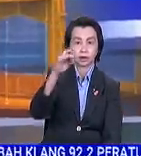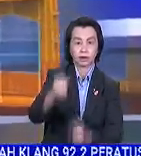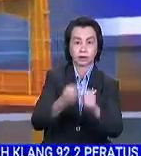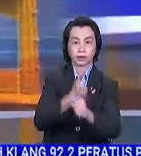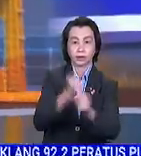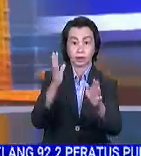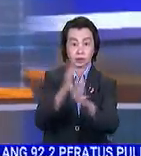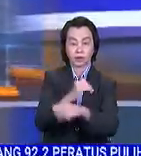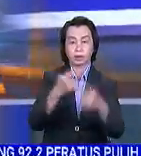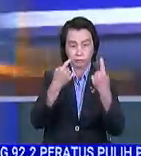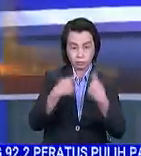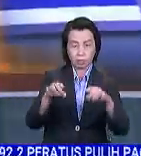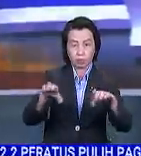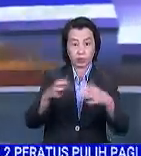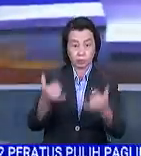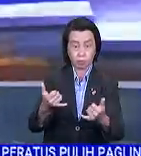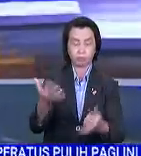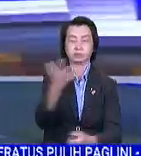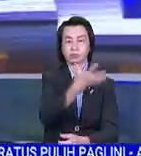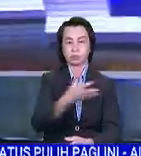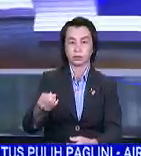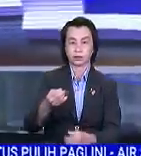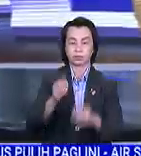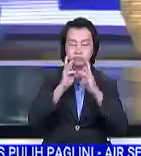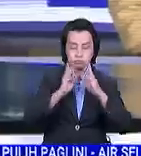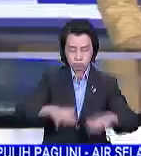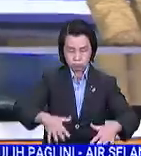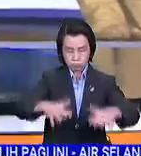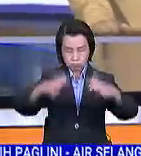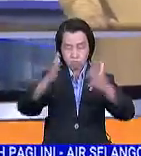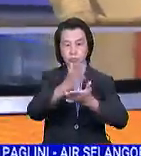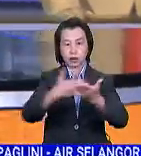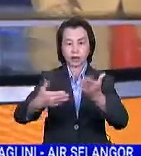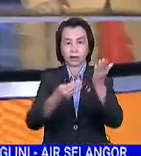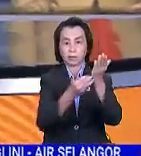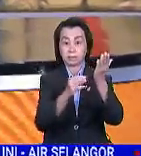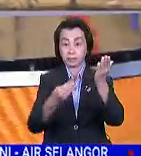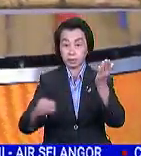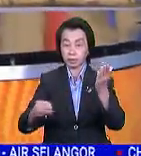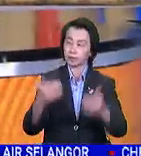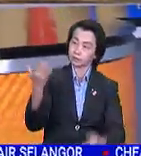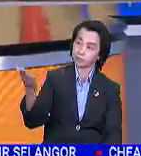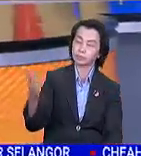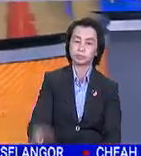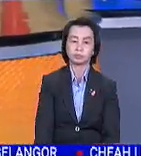di Sarawak giat dilaksanakan selain itu juga perkembangan banjir di bahagian Miri silakan